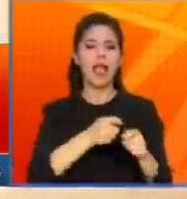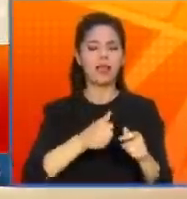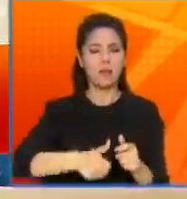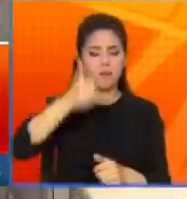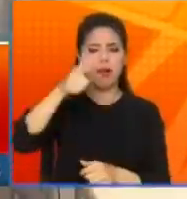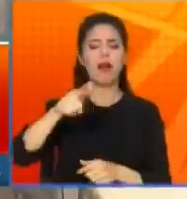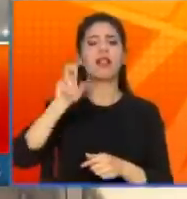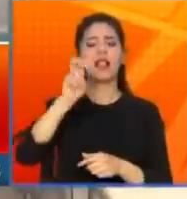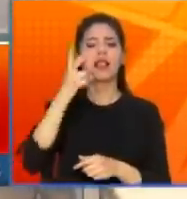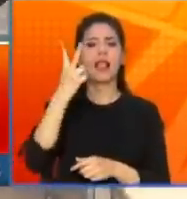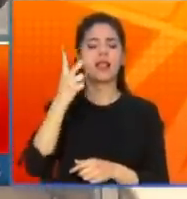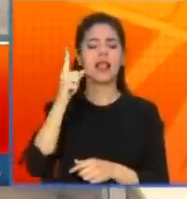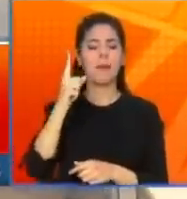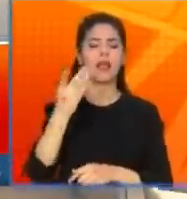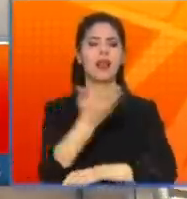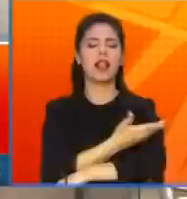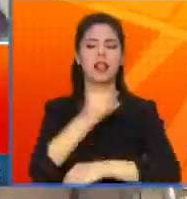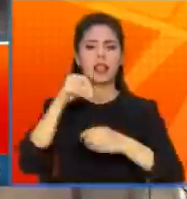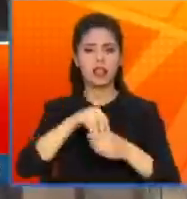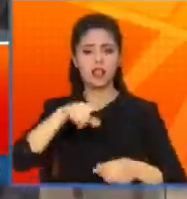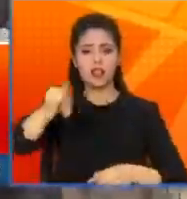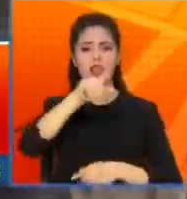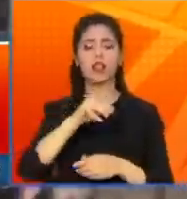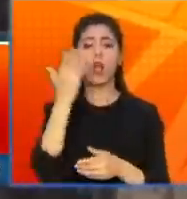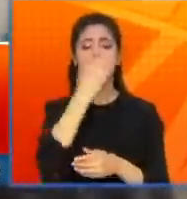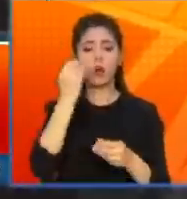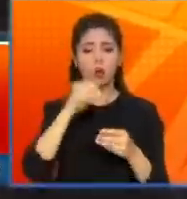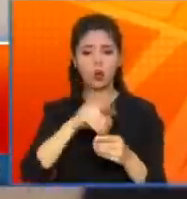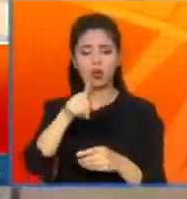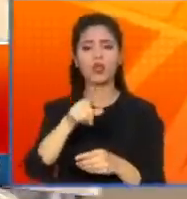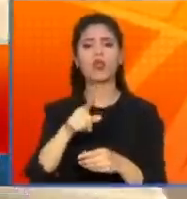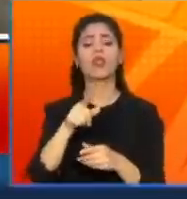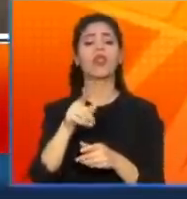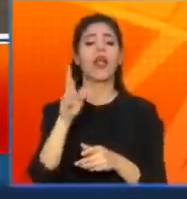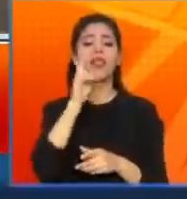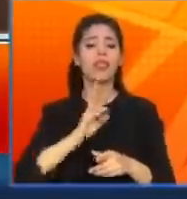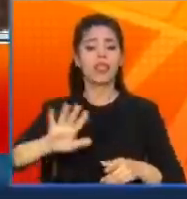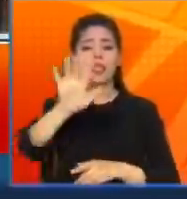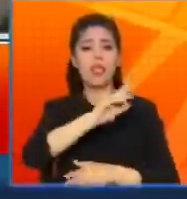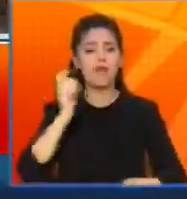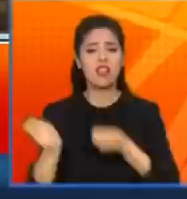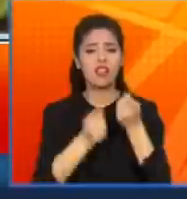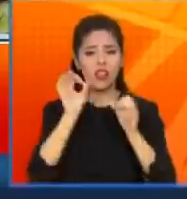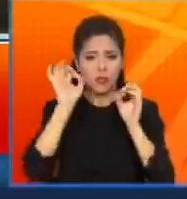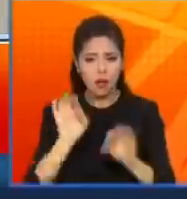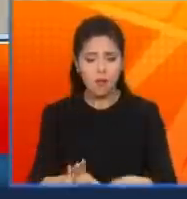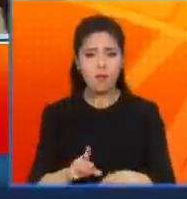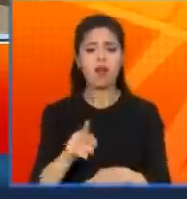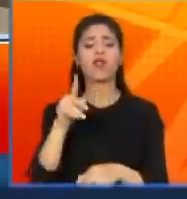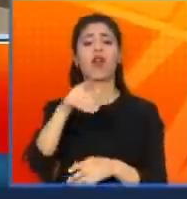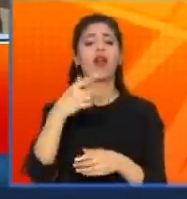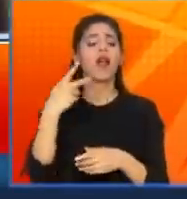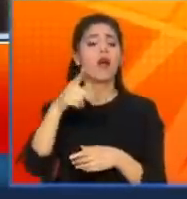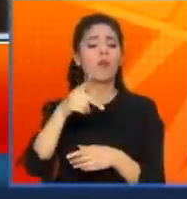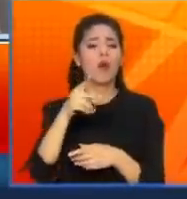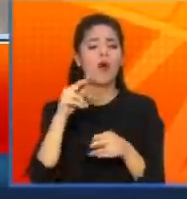olarak harekete geçti. Milli Eğitim Bakanlığı okullarda virüs setlerine karşı dezenfekte çalışmalarını artırmaya başladı. Zararlı virüslere